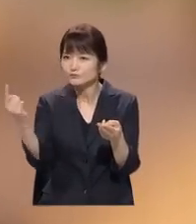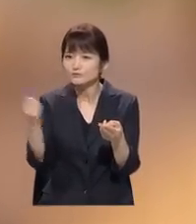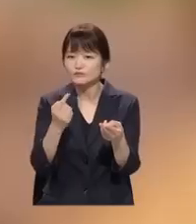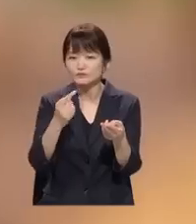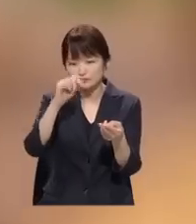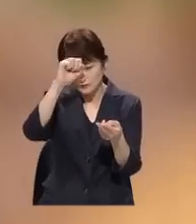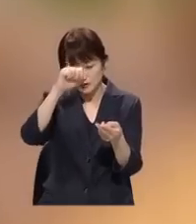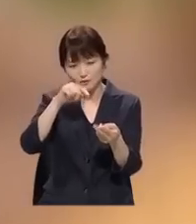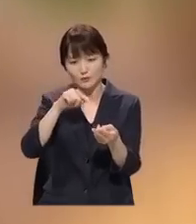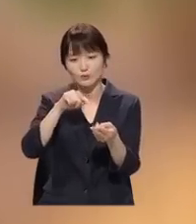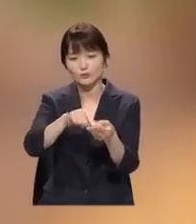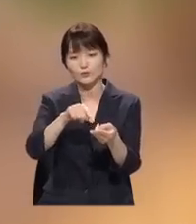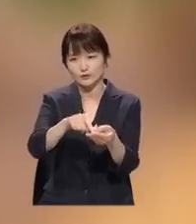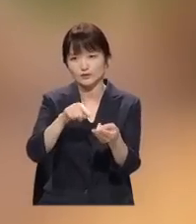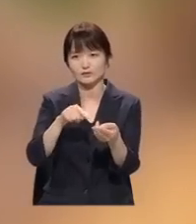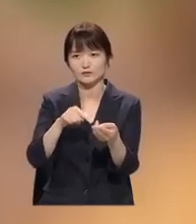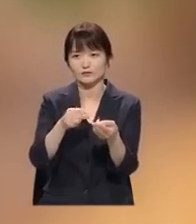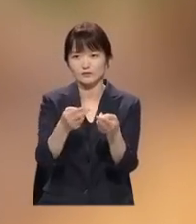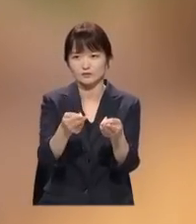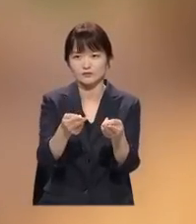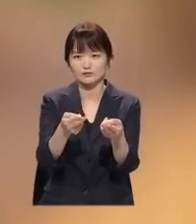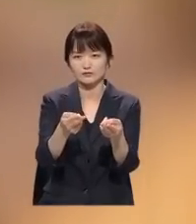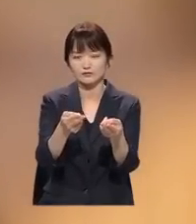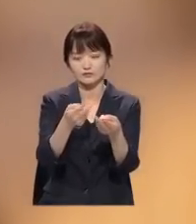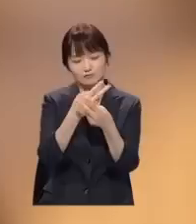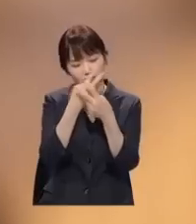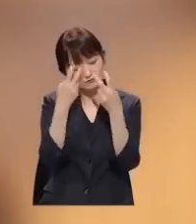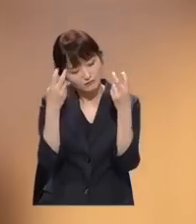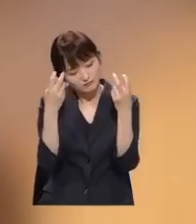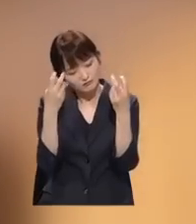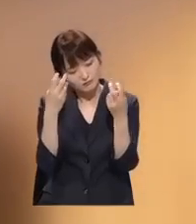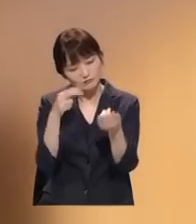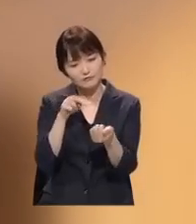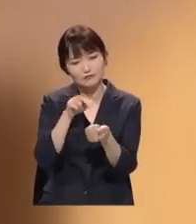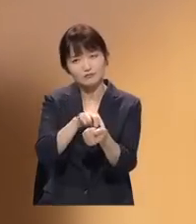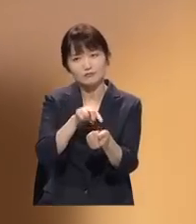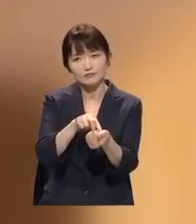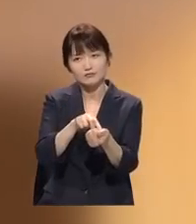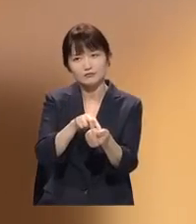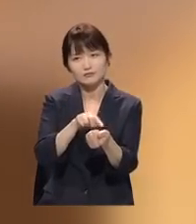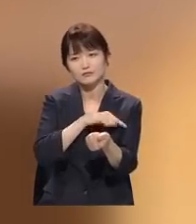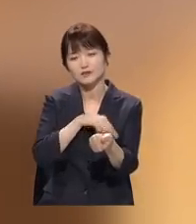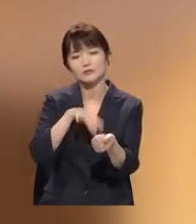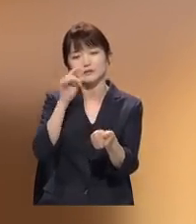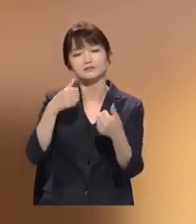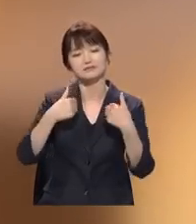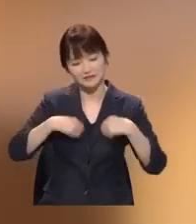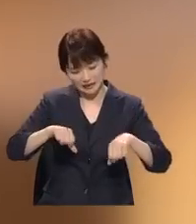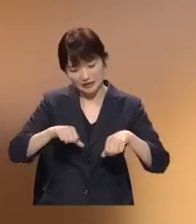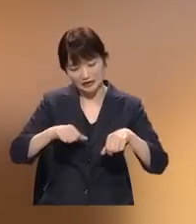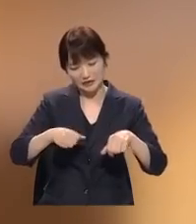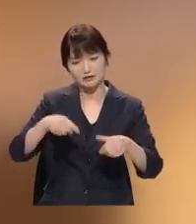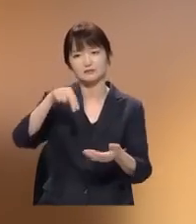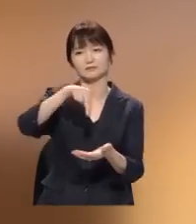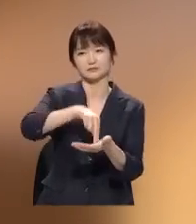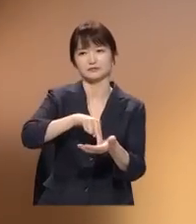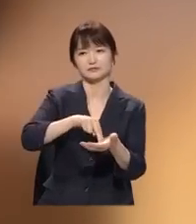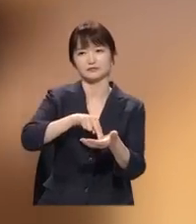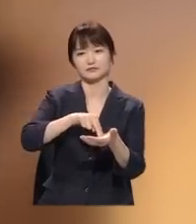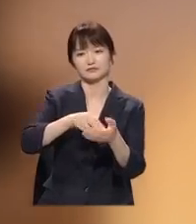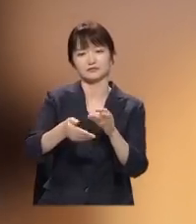아기 고양이들을 치는데요. 오, 자는데 왜 저래? 제일 먼저 포기해버린 아기 고양이 한 마리가 결국 다리에서 일어나서